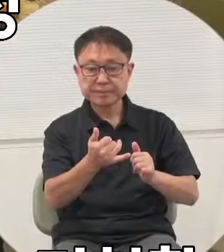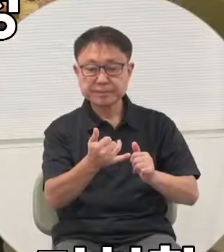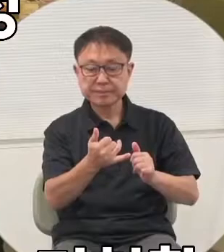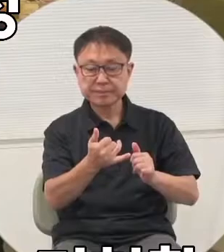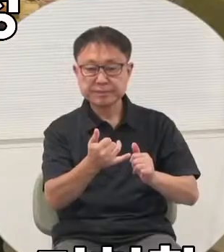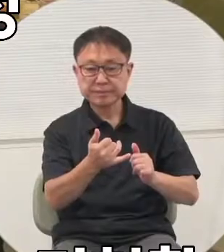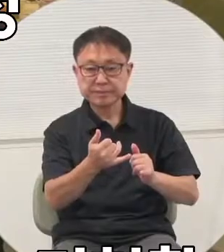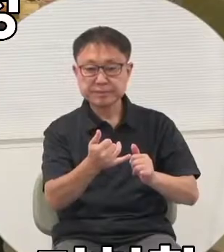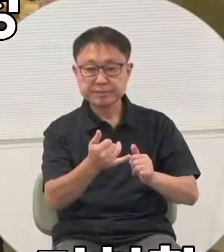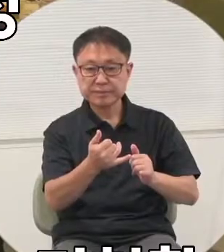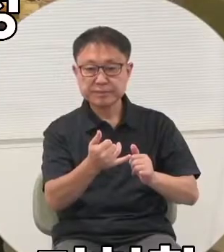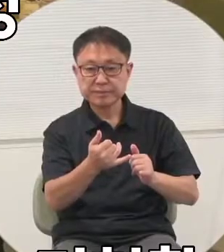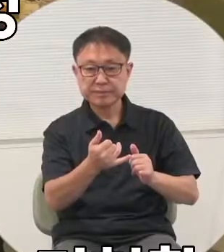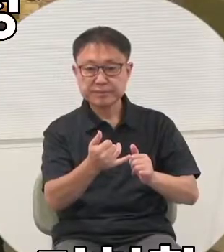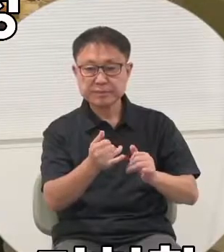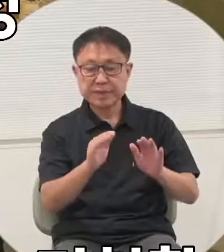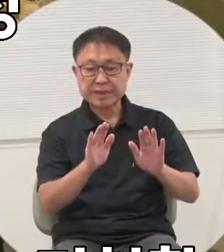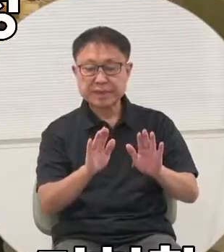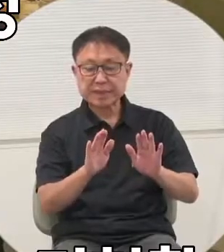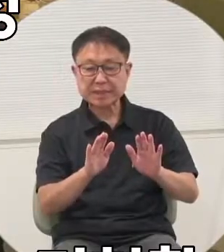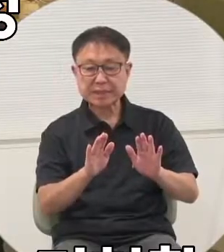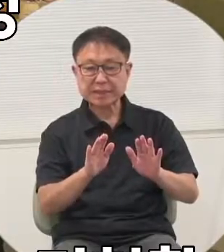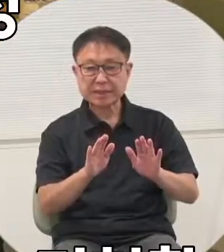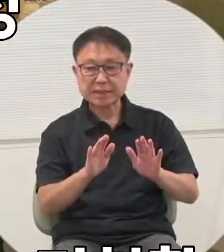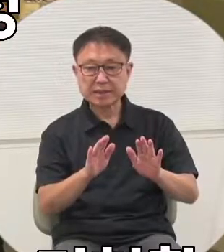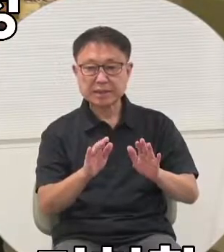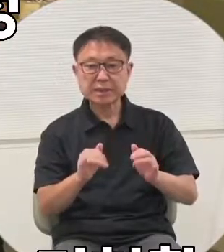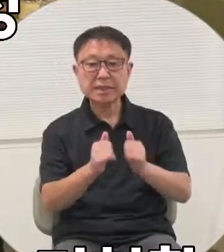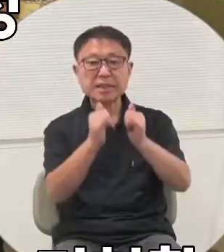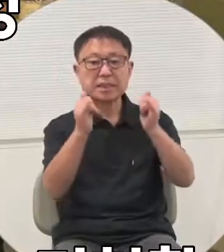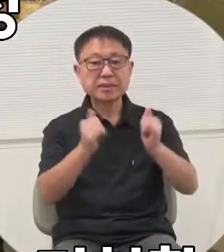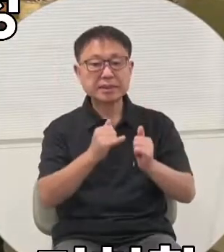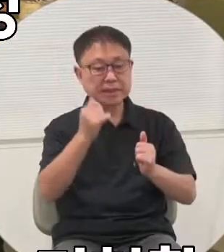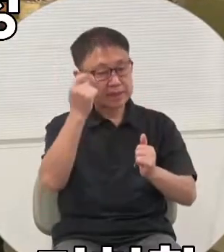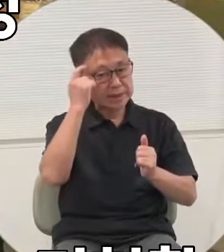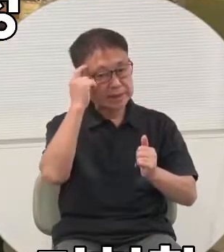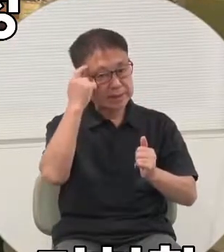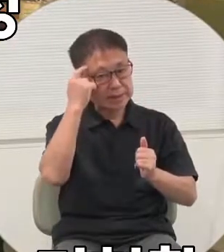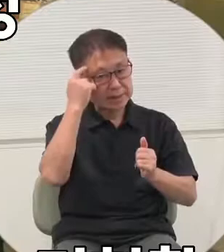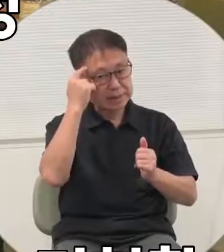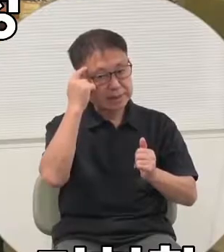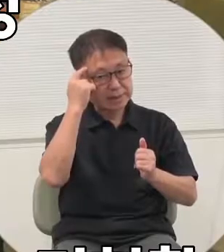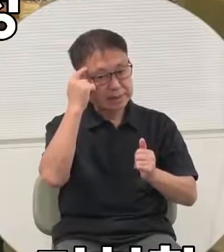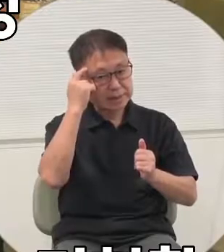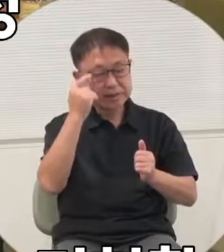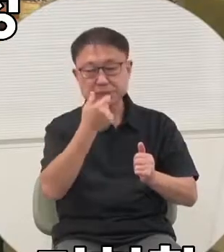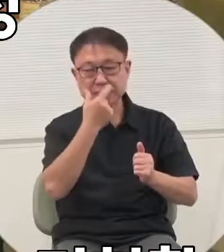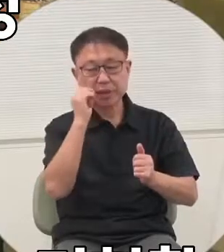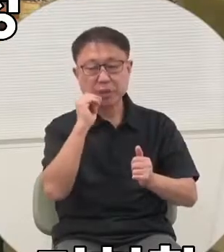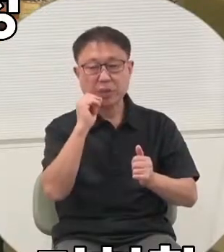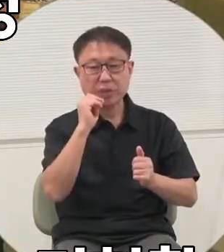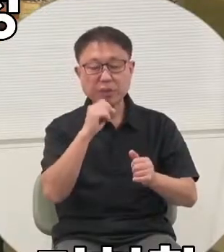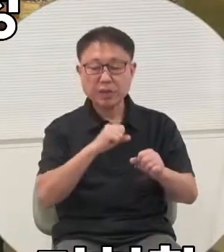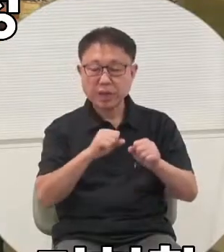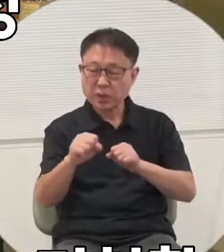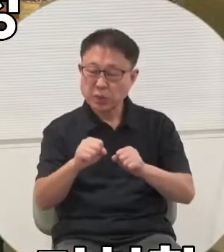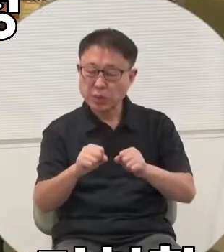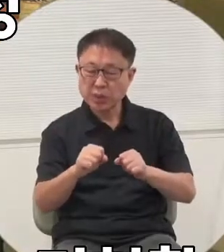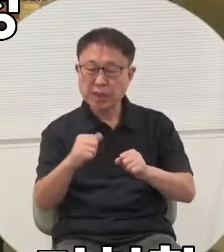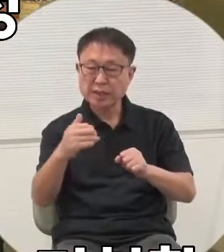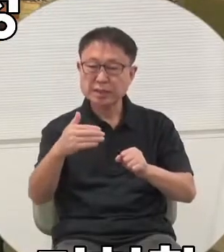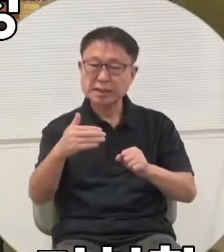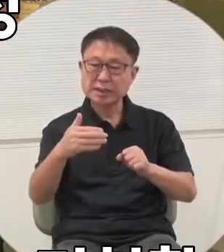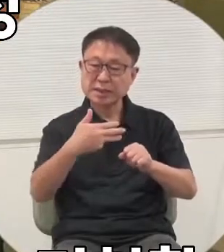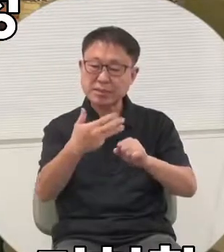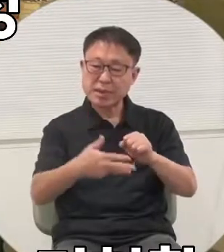말씀하셨듯이 아직은 그 사회적인 인식이 아직 덜 돼 있고 활동이 아직은